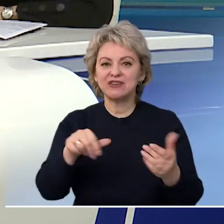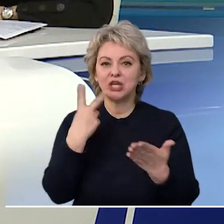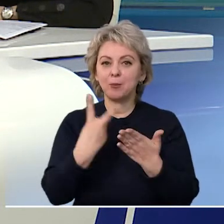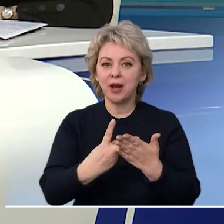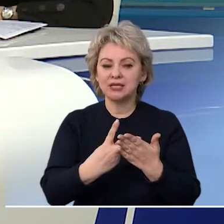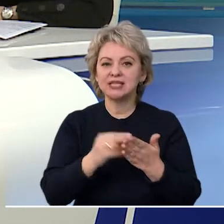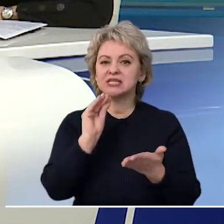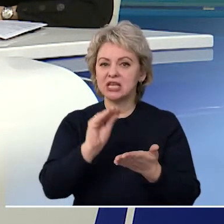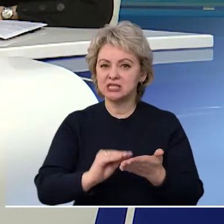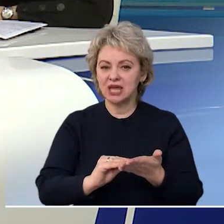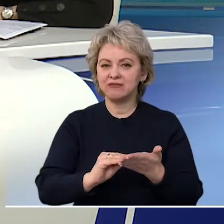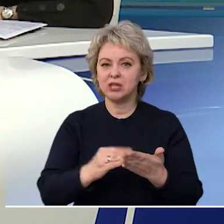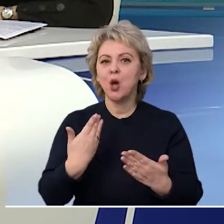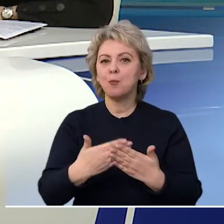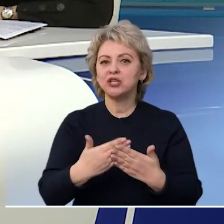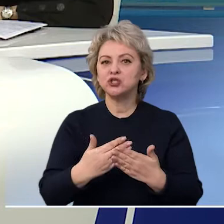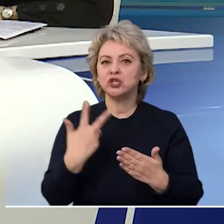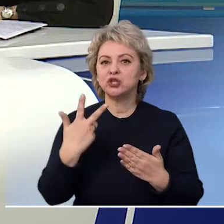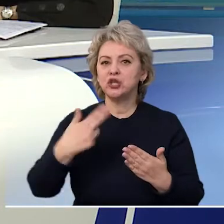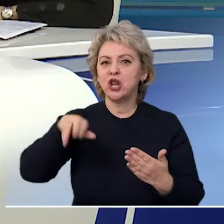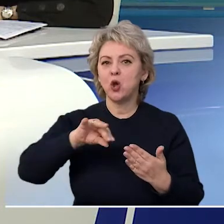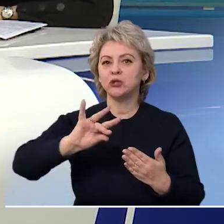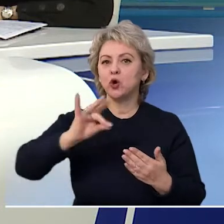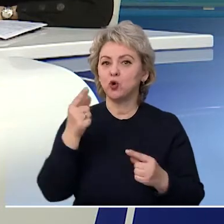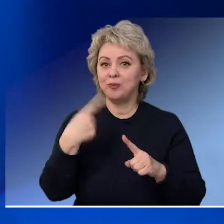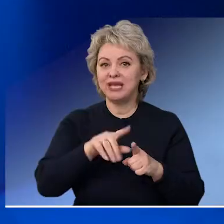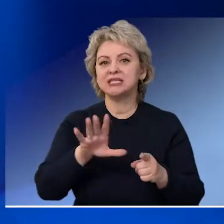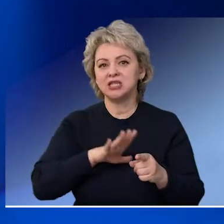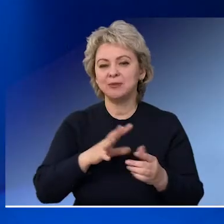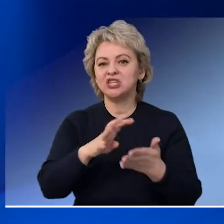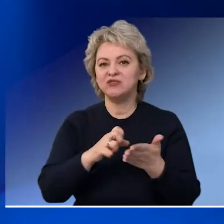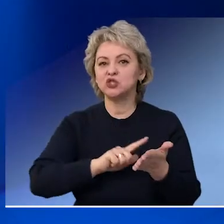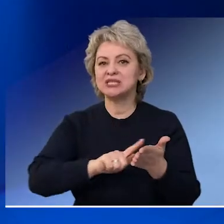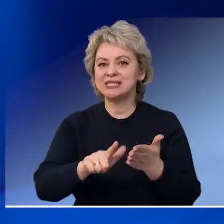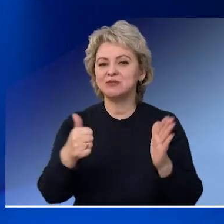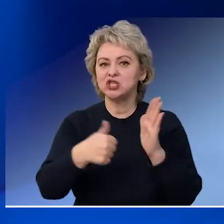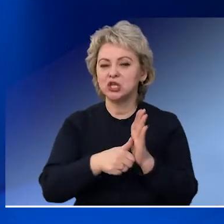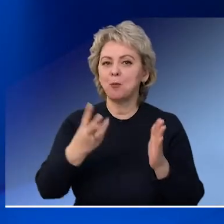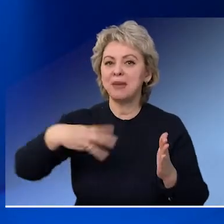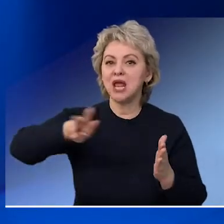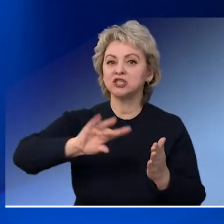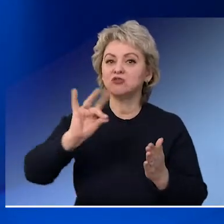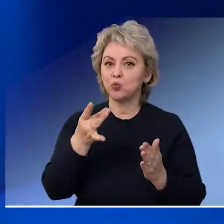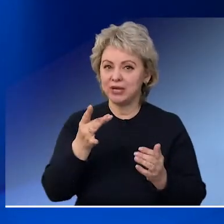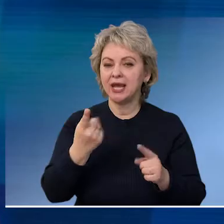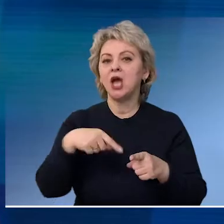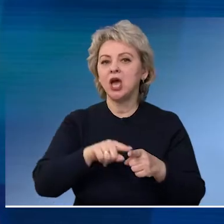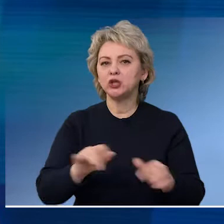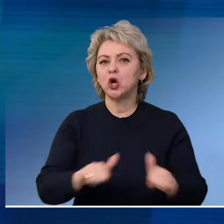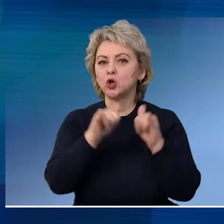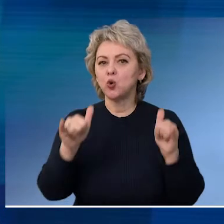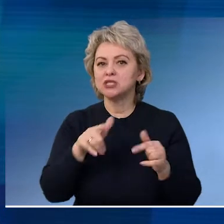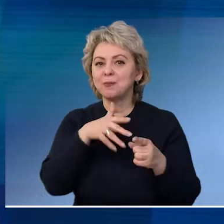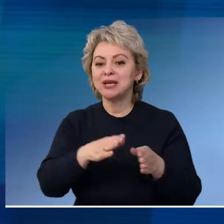из основных показателей, составил почти 1 триллион рублей, но если быть точнее, это 976 миллиардов рублей.